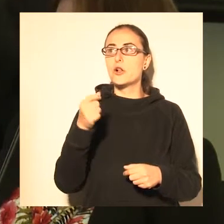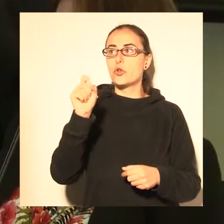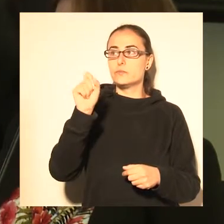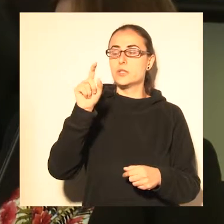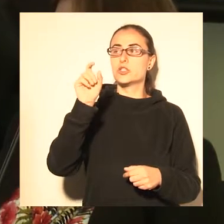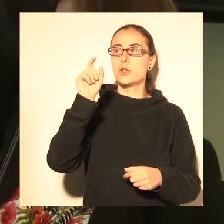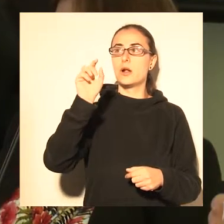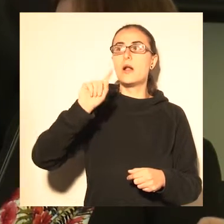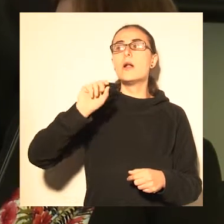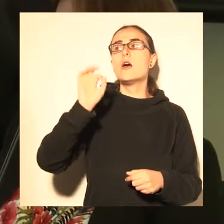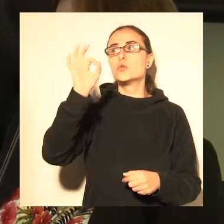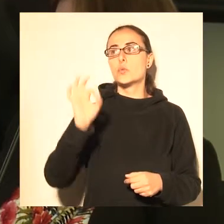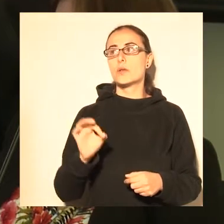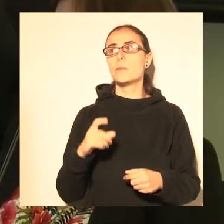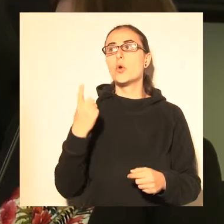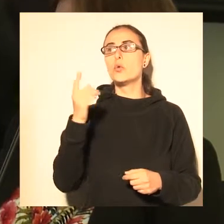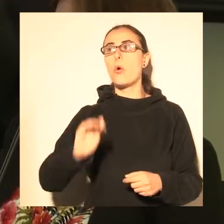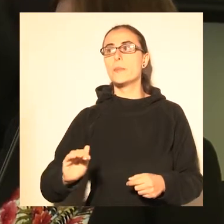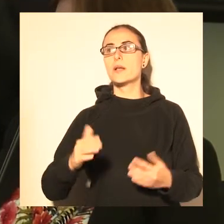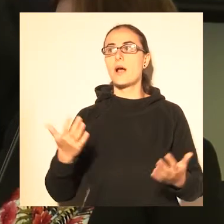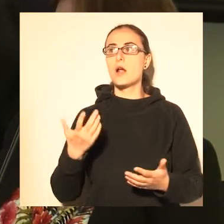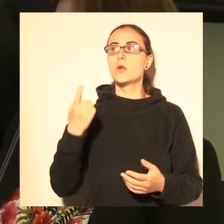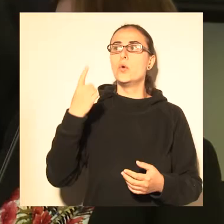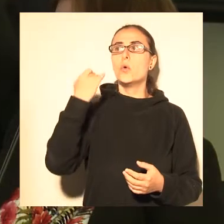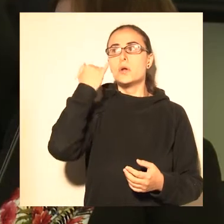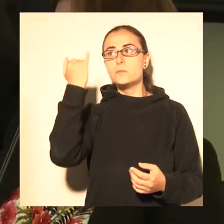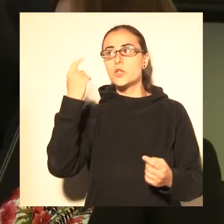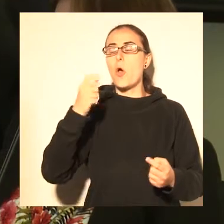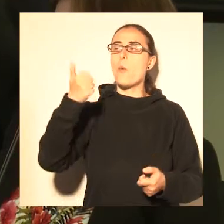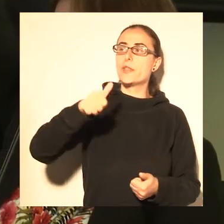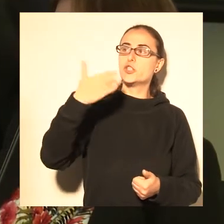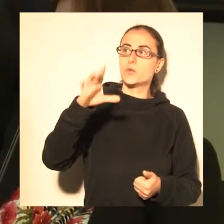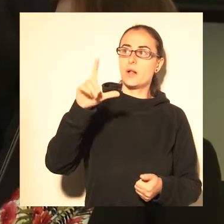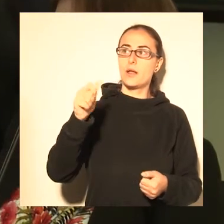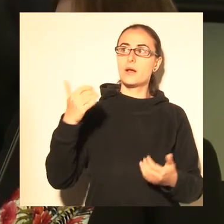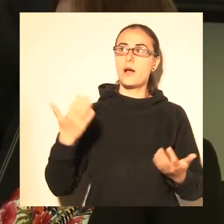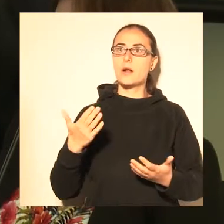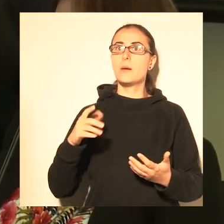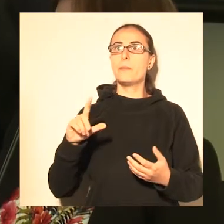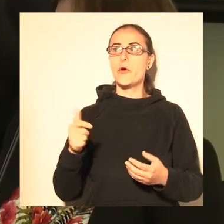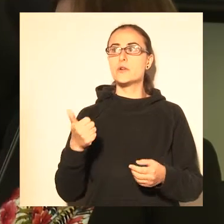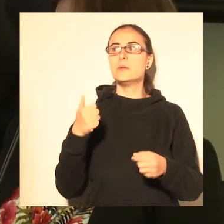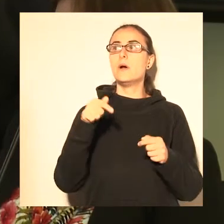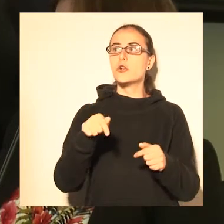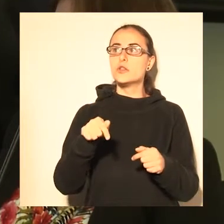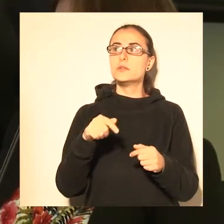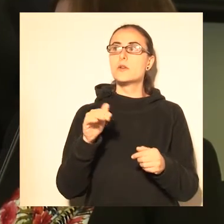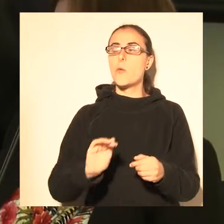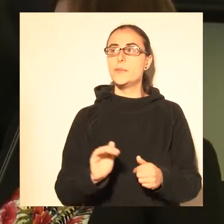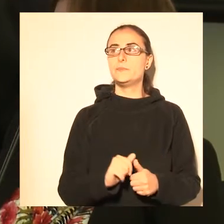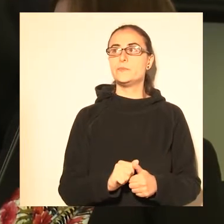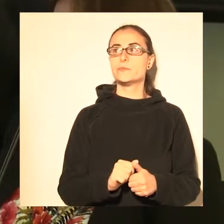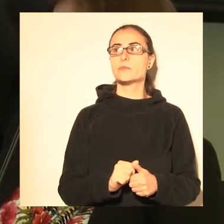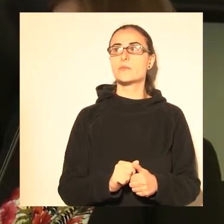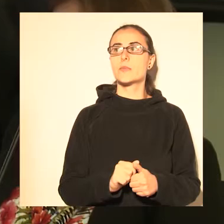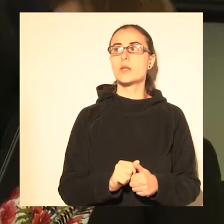reprezintă cam 12% adică un copil pe noi ne costă în jur la 1500 RON grosso modo depinde și de copil